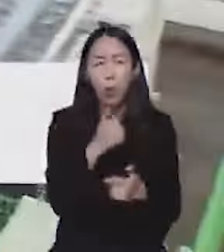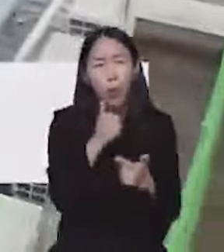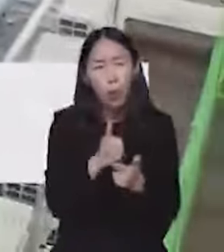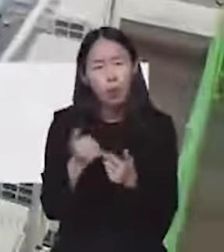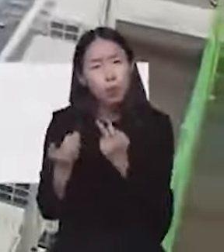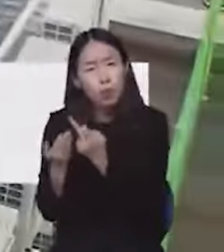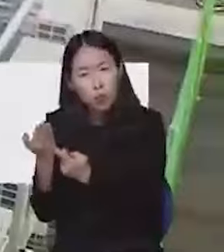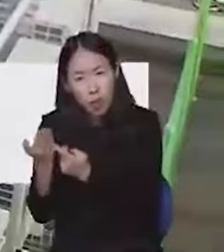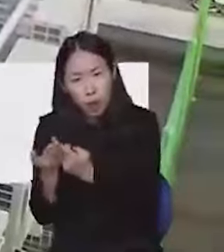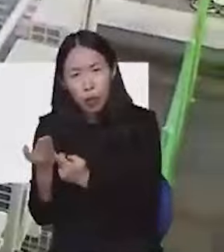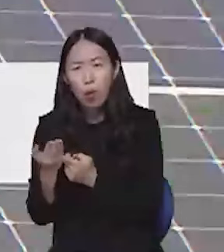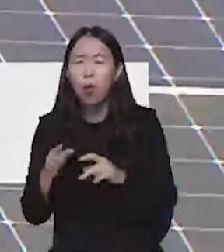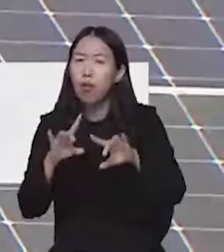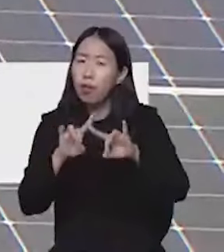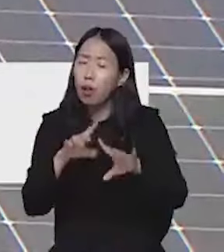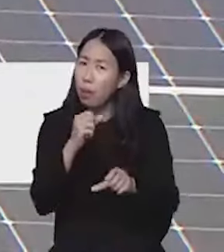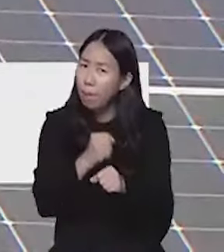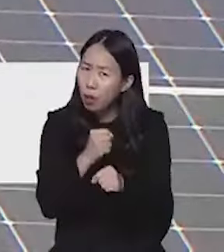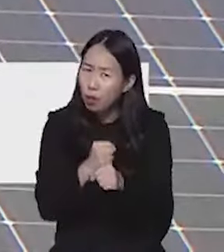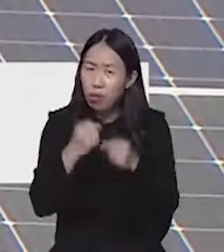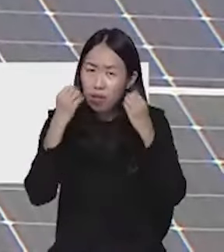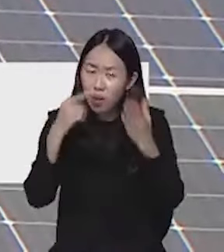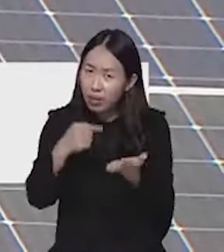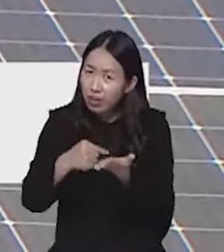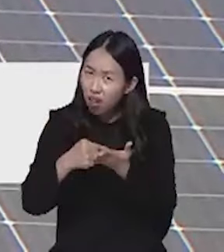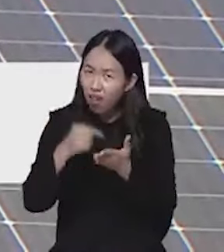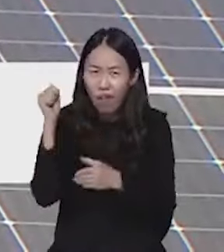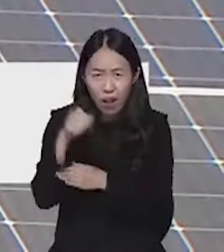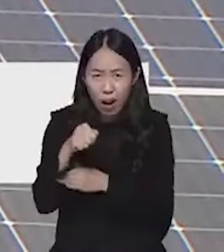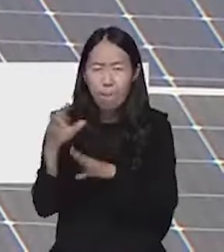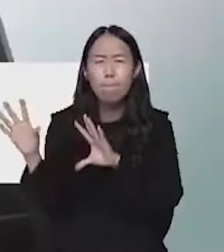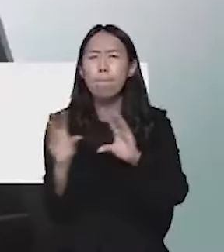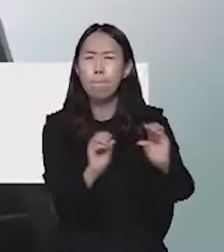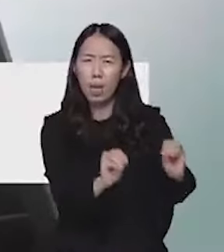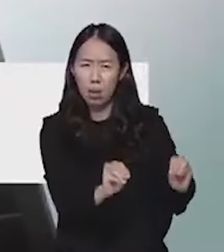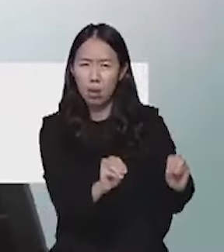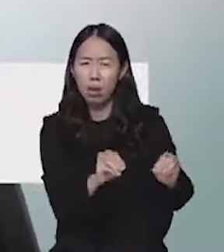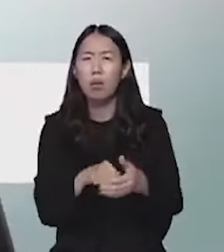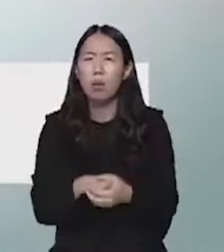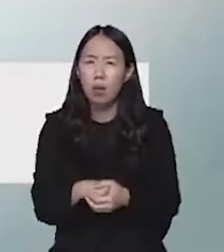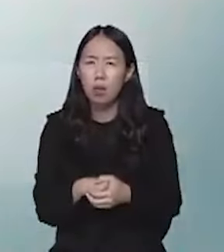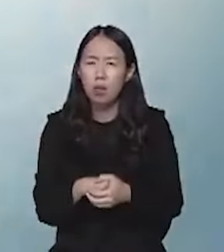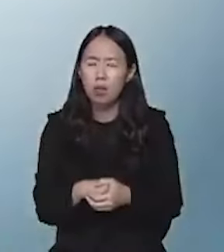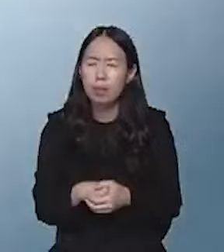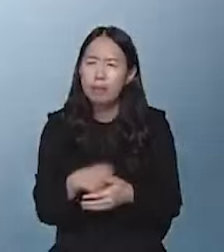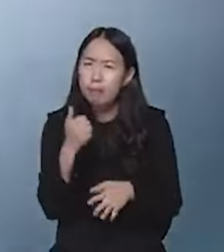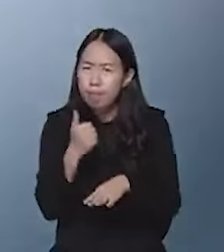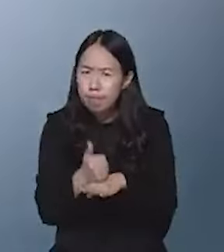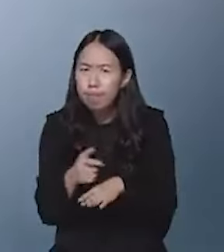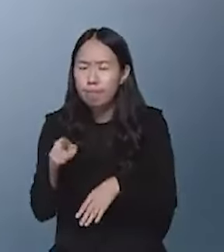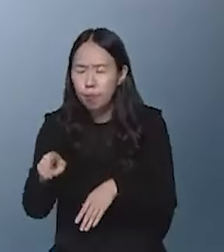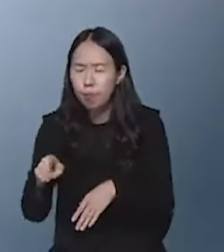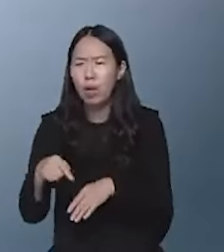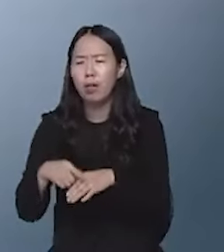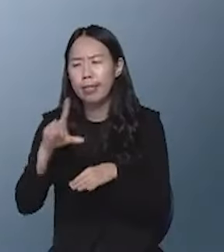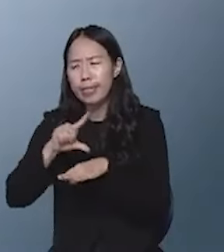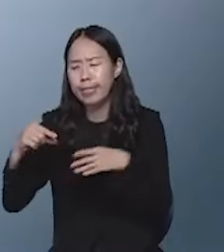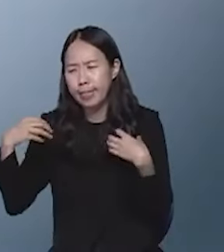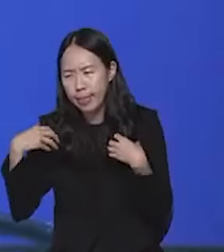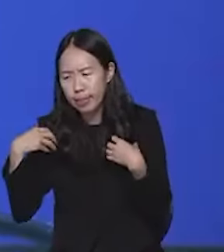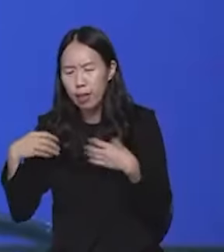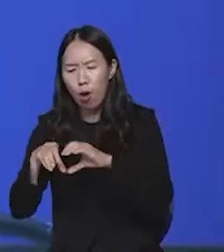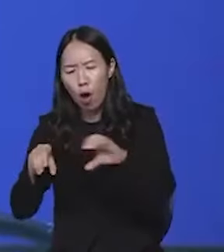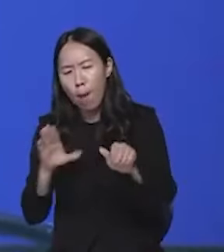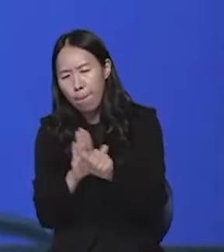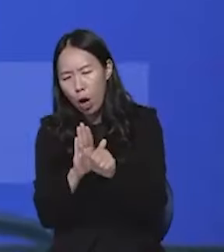등의 신재생에너지 신규 허가를 제안했고 결국 지자체가 송전시설 건설에 협력하기로 한 겁니다.